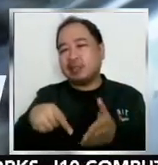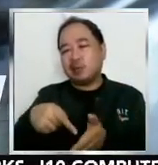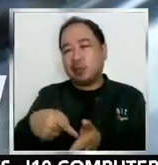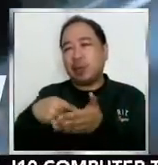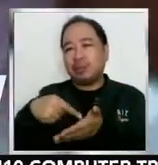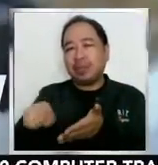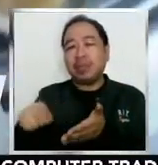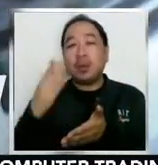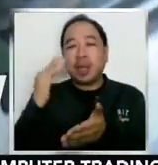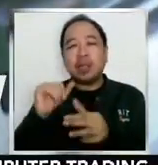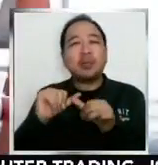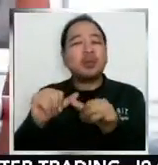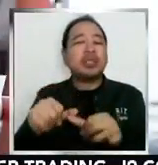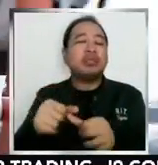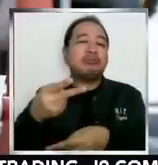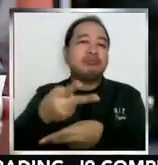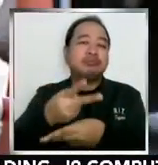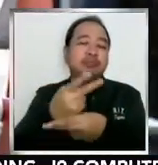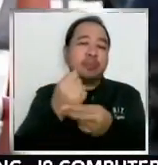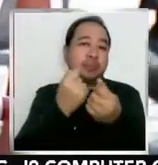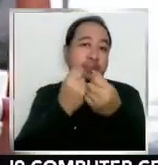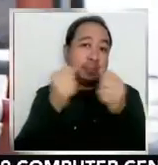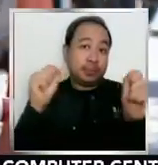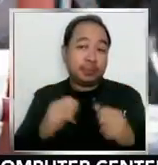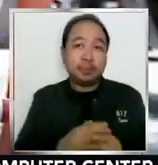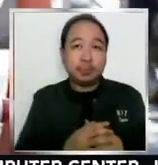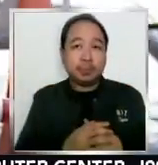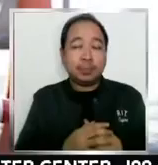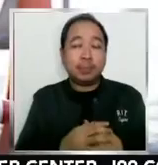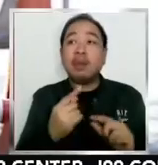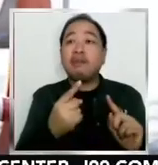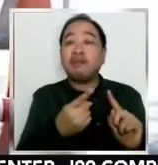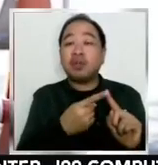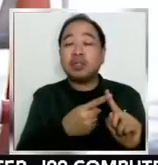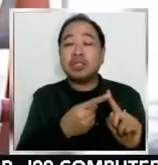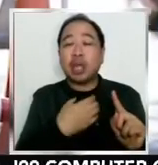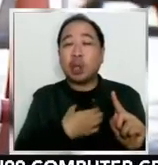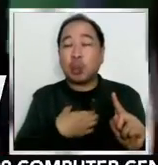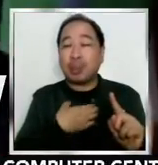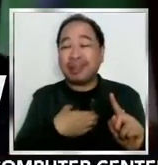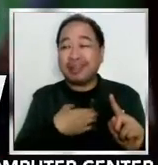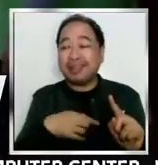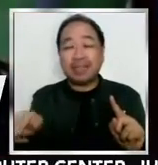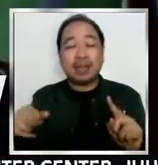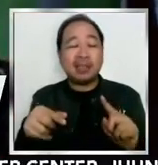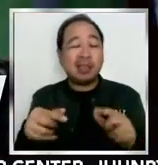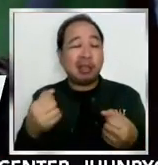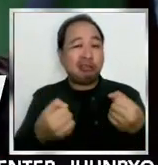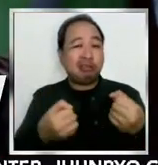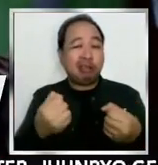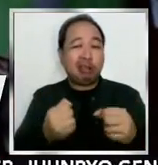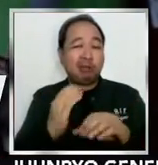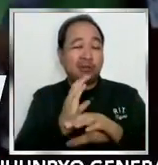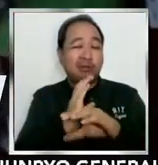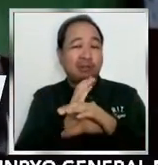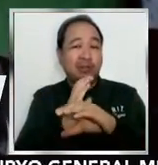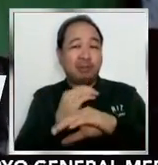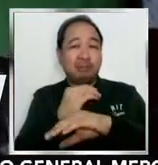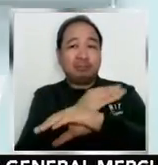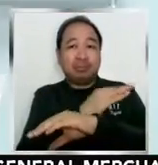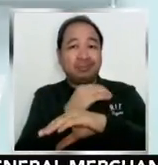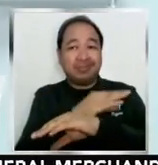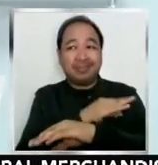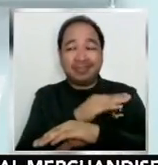lugar. Ang unang-unang matinding reklamo po dyan ay yung pollution. So isipin nyo naman kayo ang tumira dyan sa main